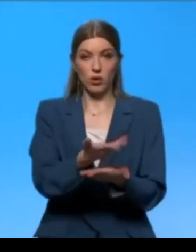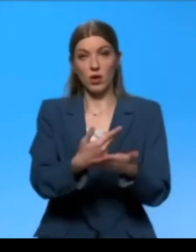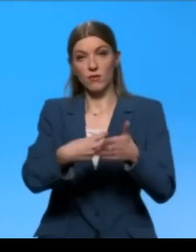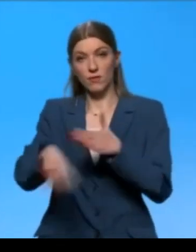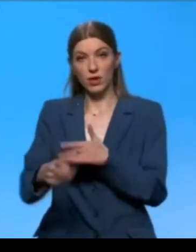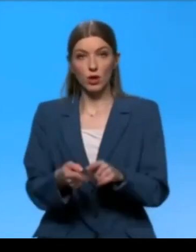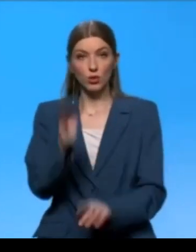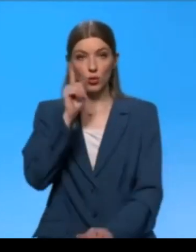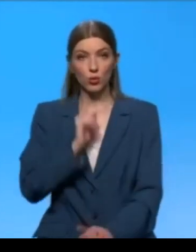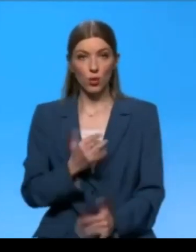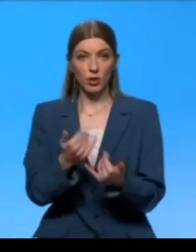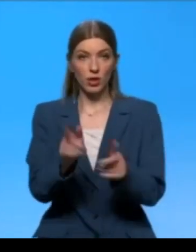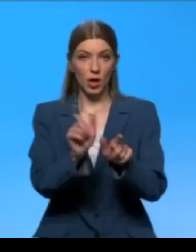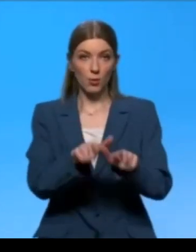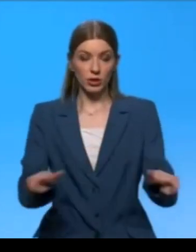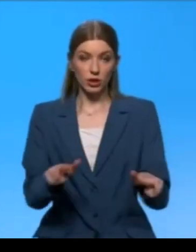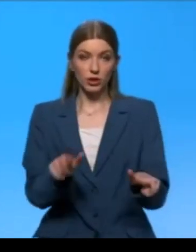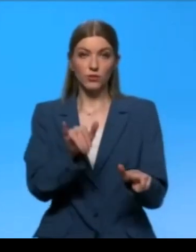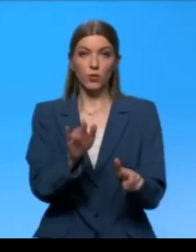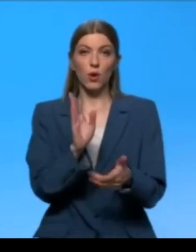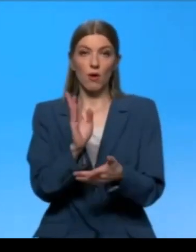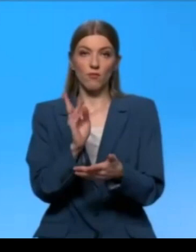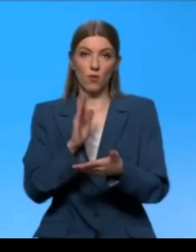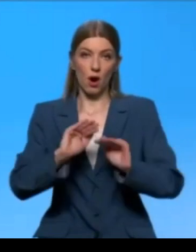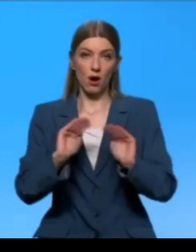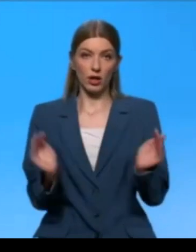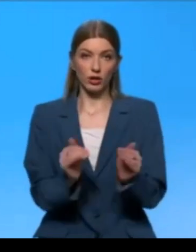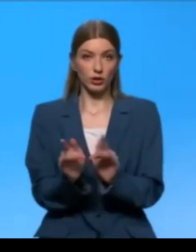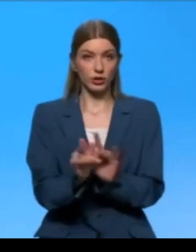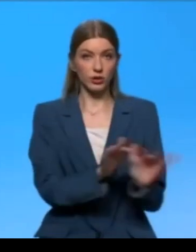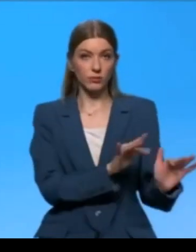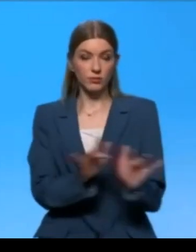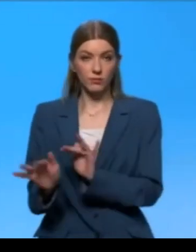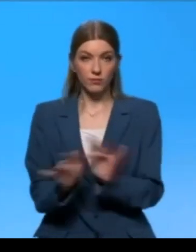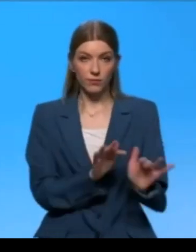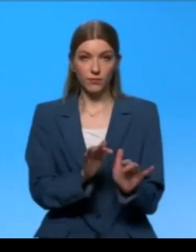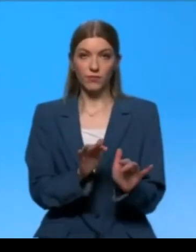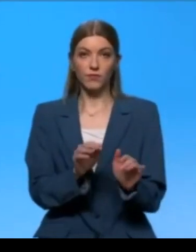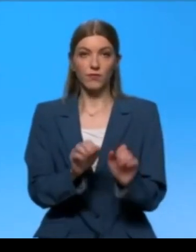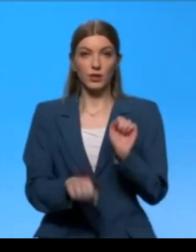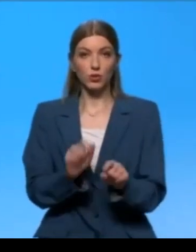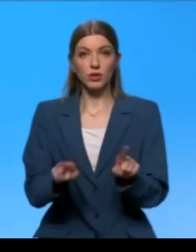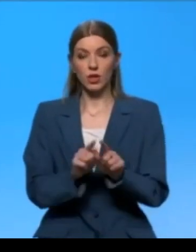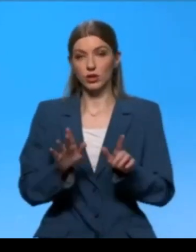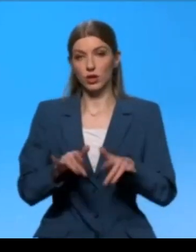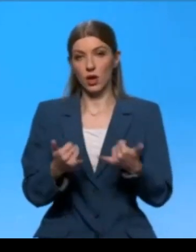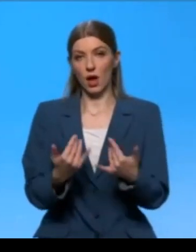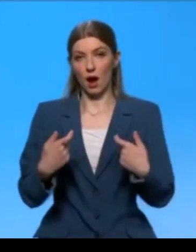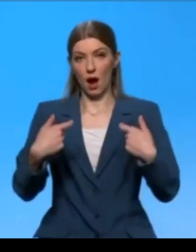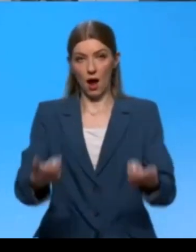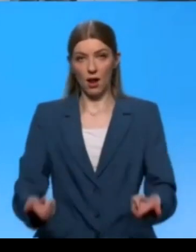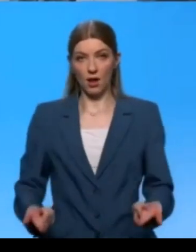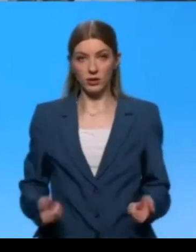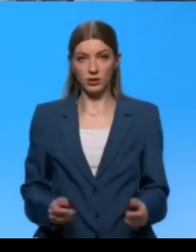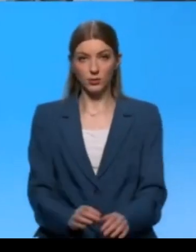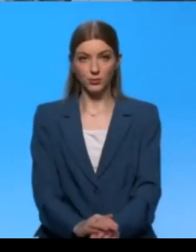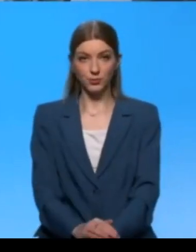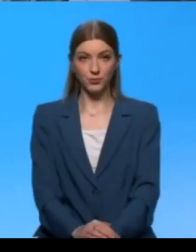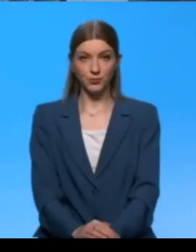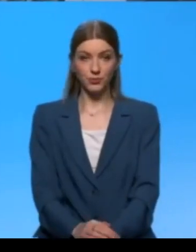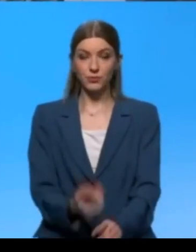пассажиров с ограниченными физическими возможностями маломобильных и пассажиров с колясками этот